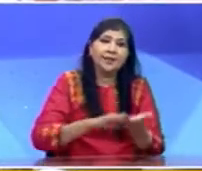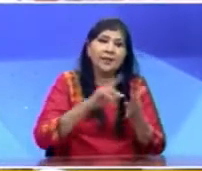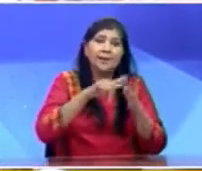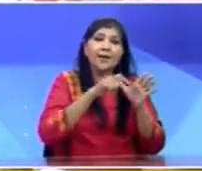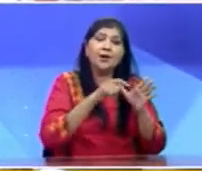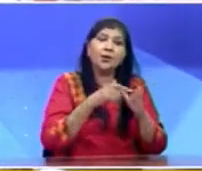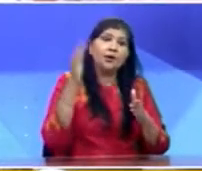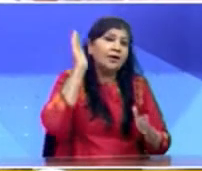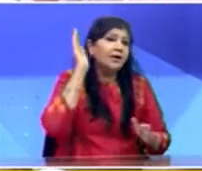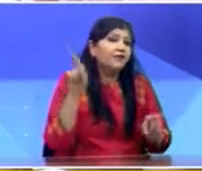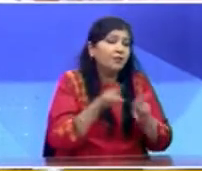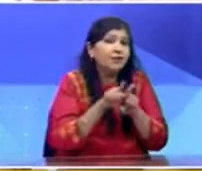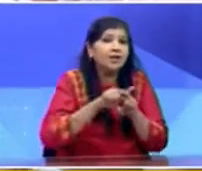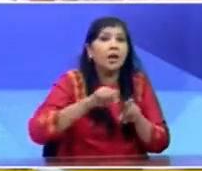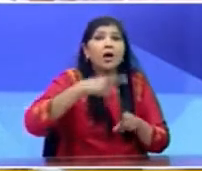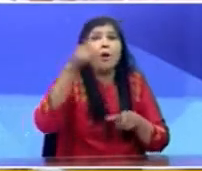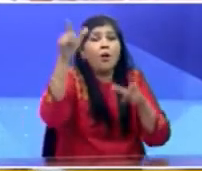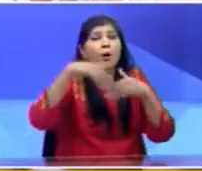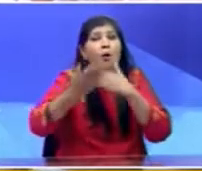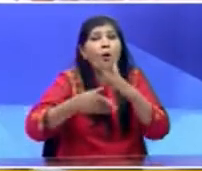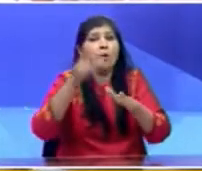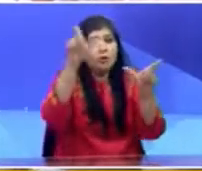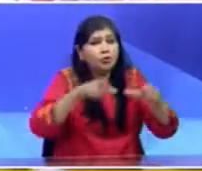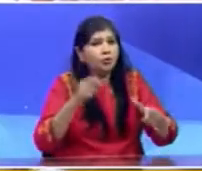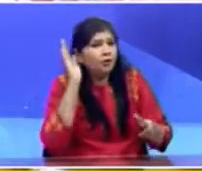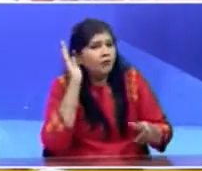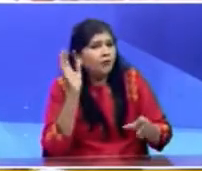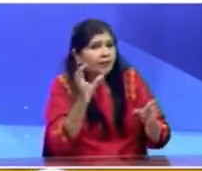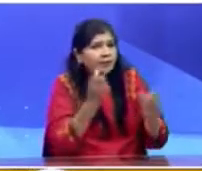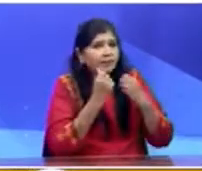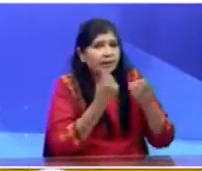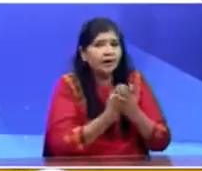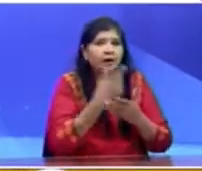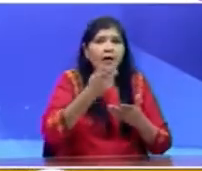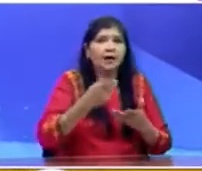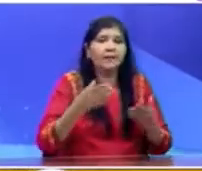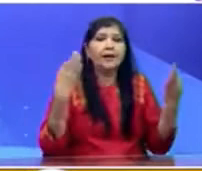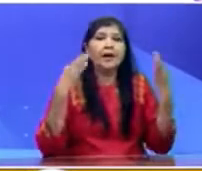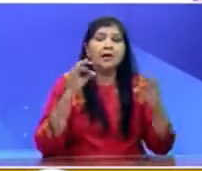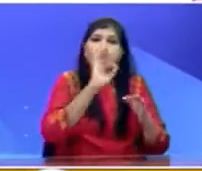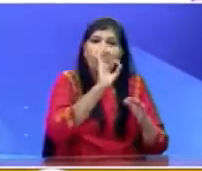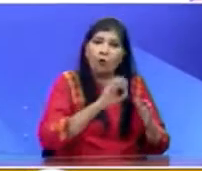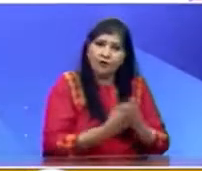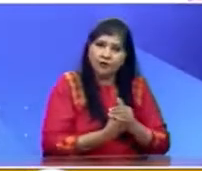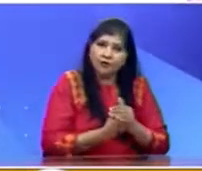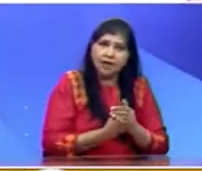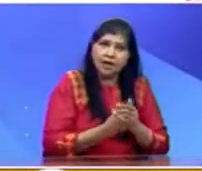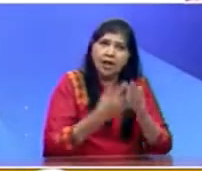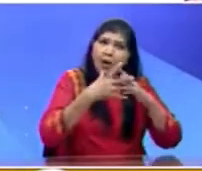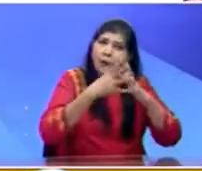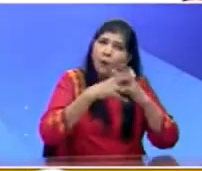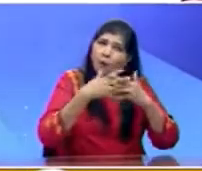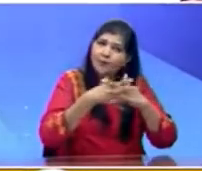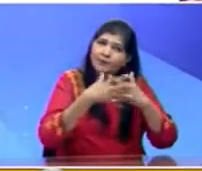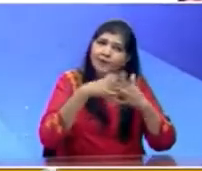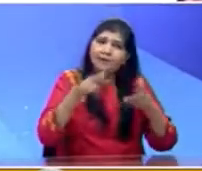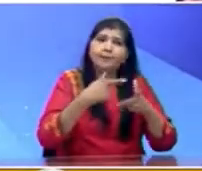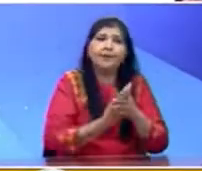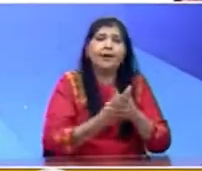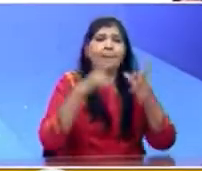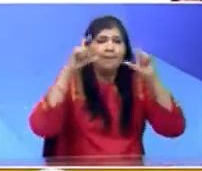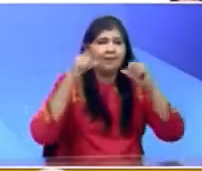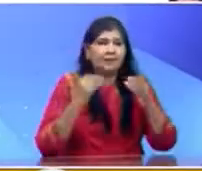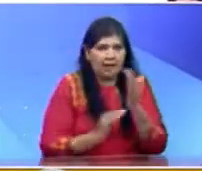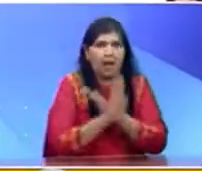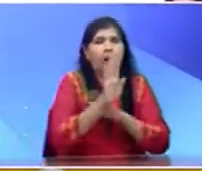में दूसरे लोग भी जानेंगे। आप कल्चर मिनिस्ट्री की वेबसाइट पर भी तस्वीरें अपलोड कर सकते